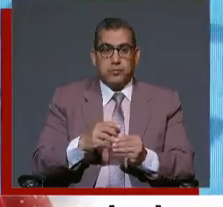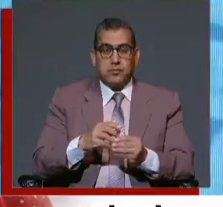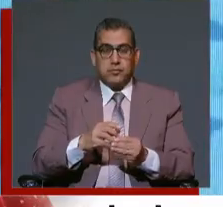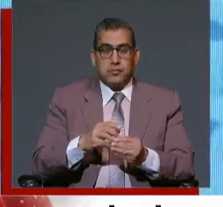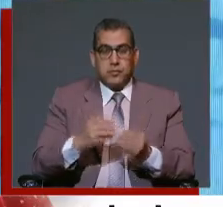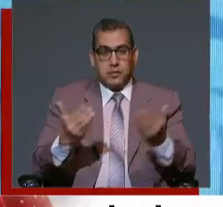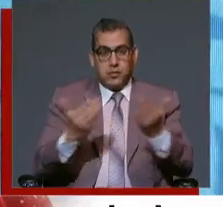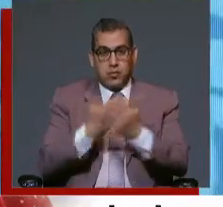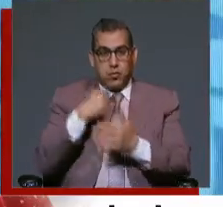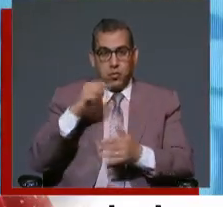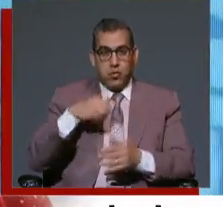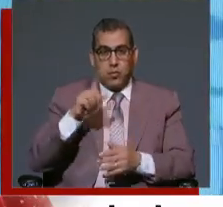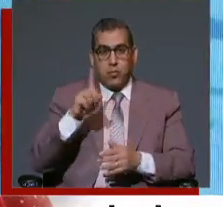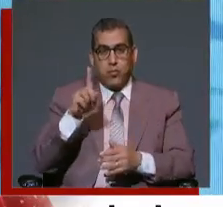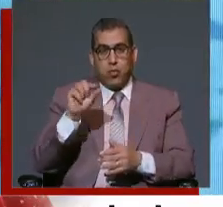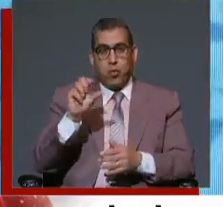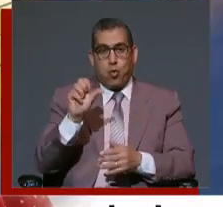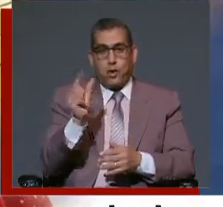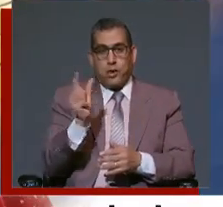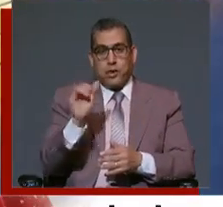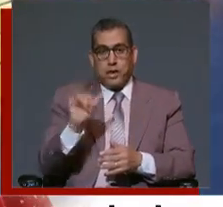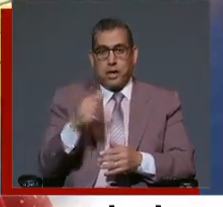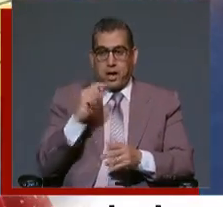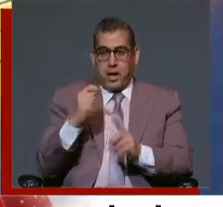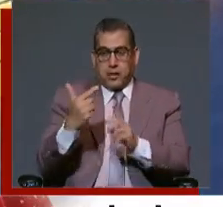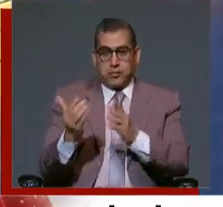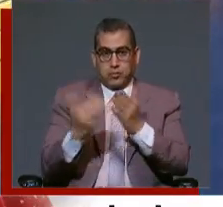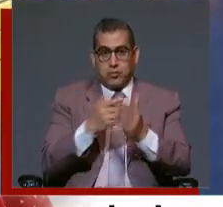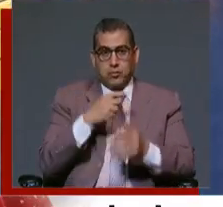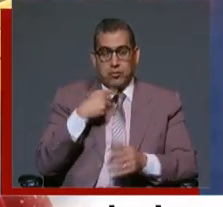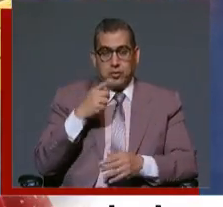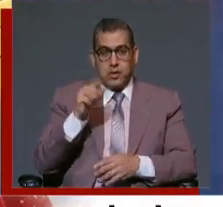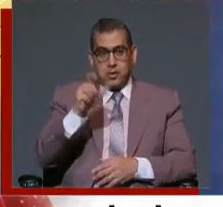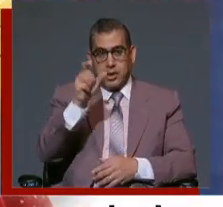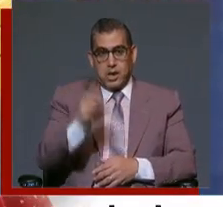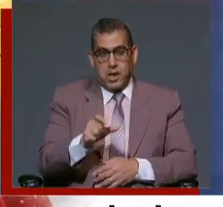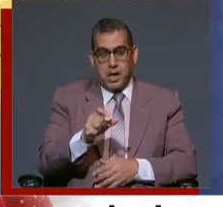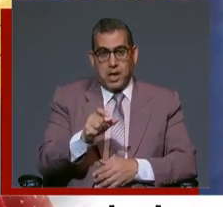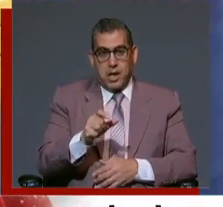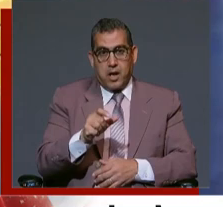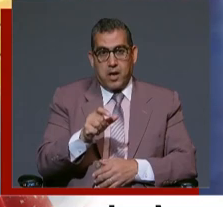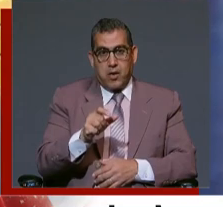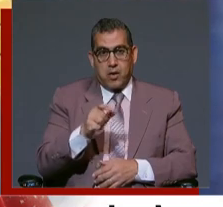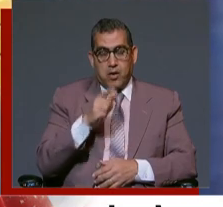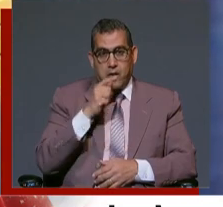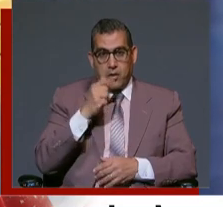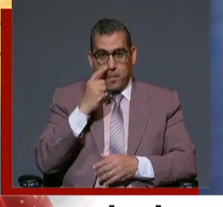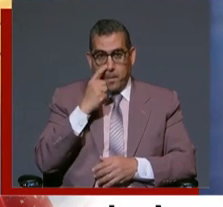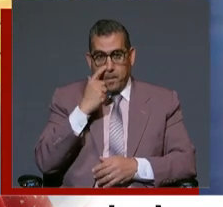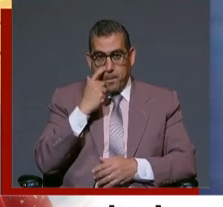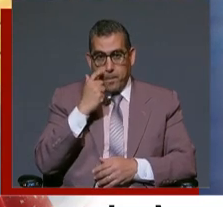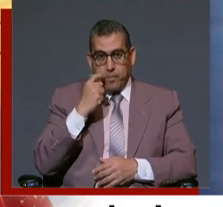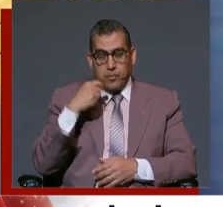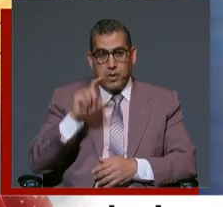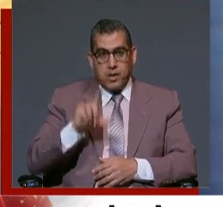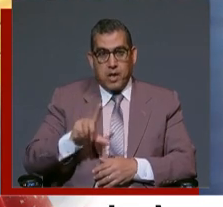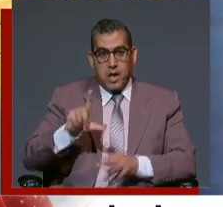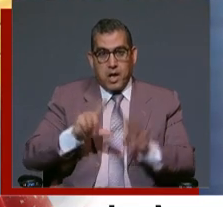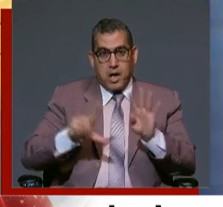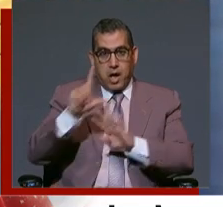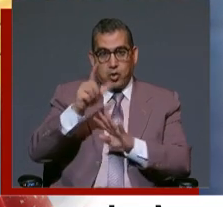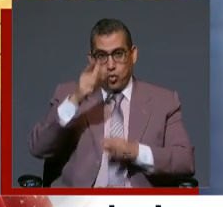رئيس جمهورية بوروندي، معالي السيد حمسي عبدي بار رئيس وزراء